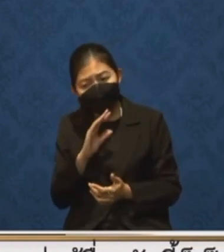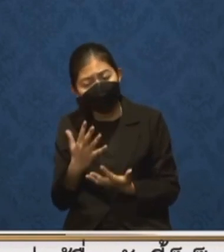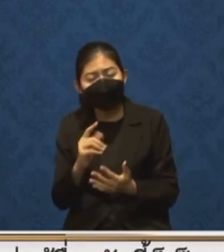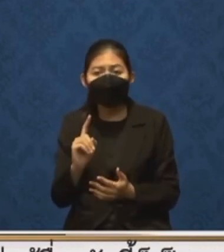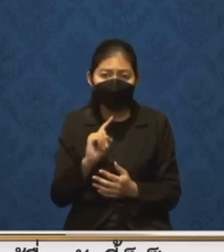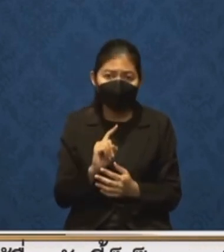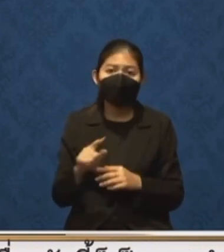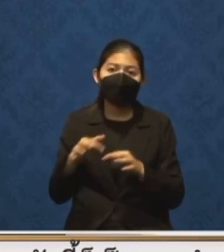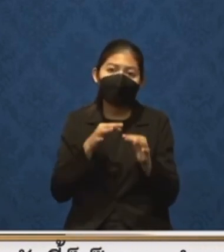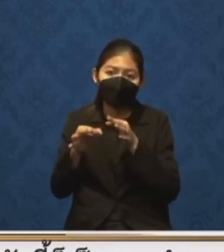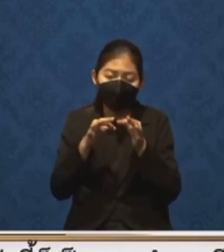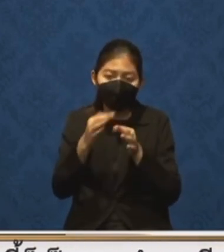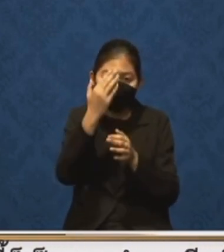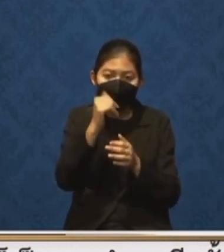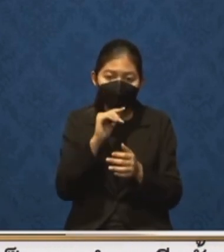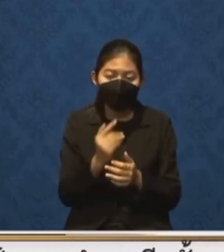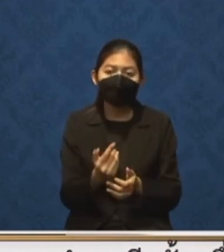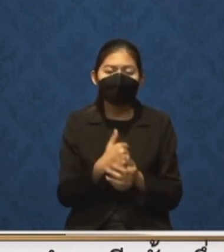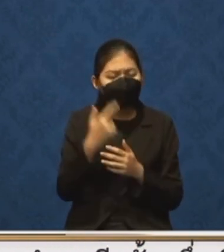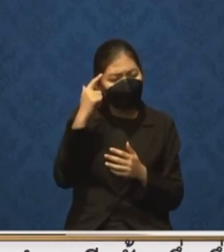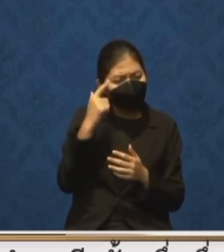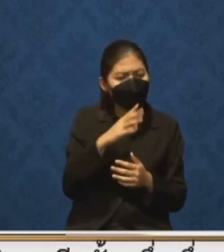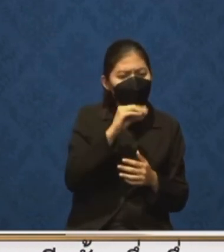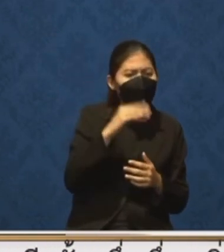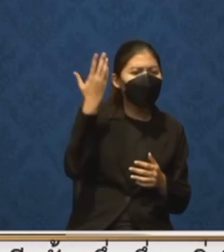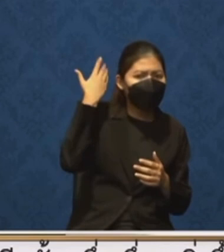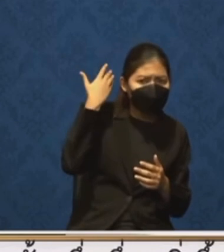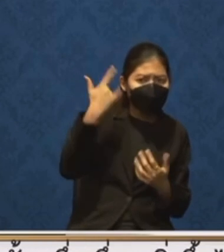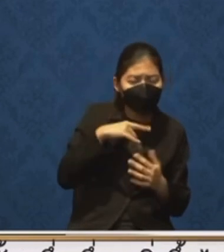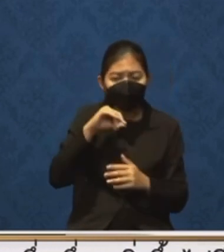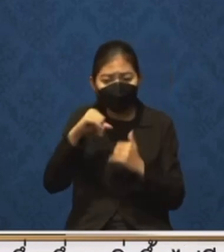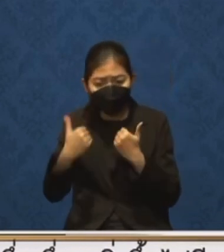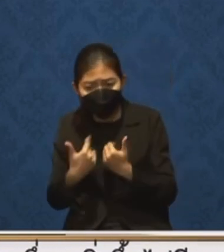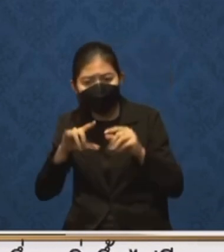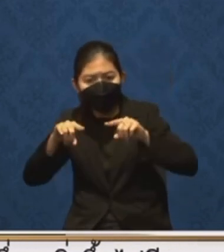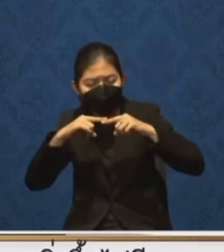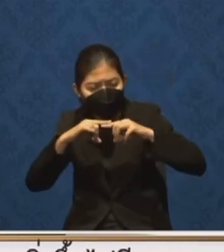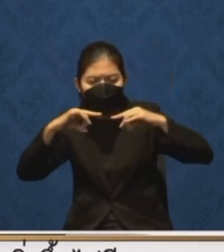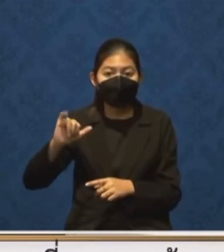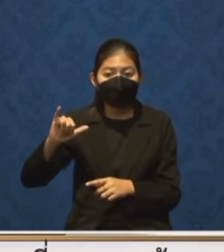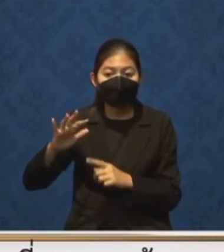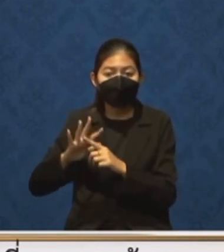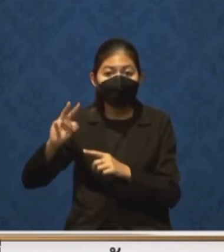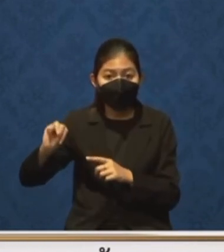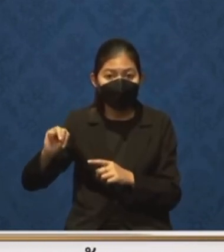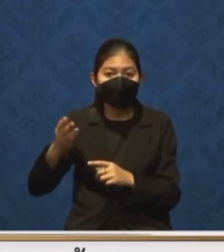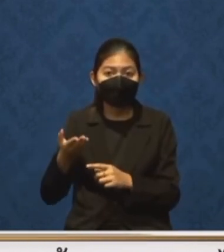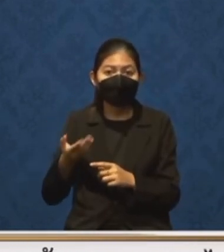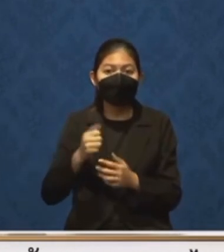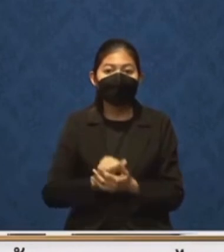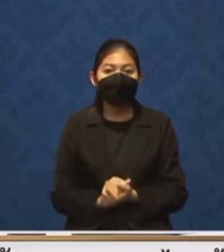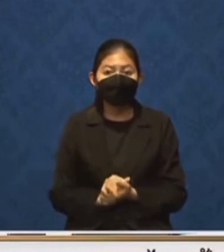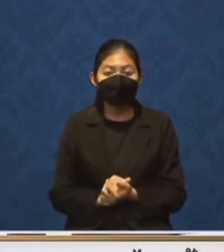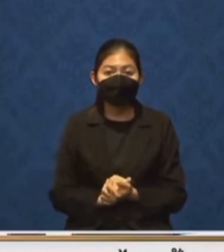นะคะเพื่ทจะเป็ประโยช์ว่า มันย้อนแย้งกัคำที่ท่านได้ตอบกัสภาหแ่งนี้ค่ะครั